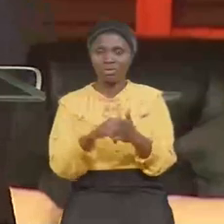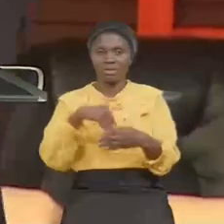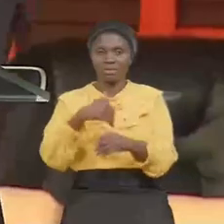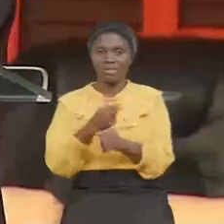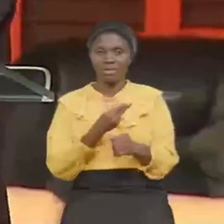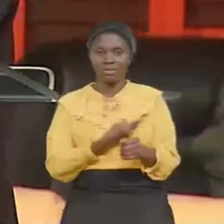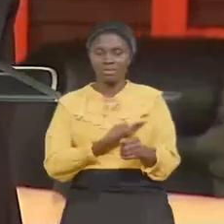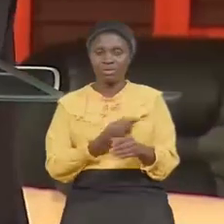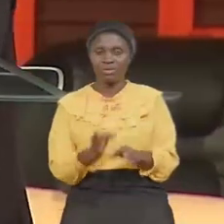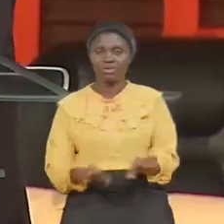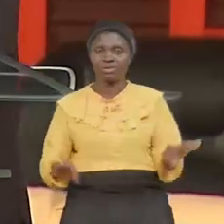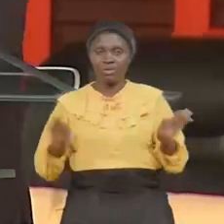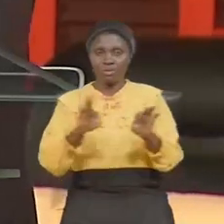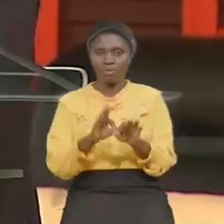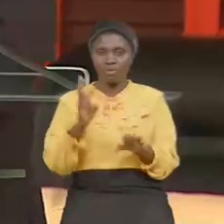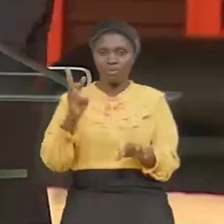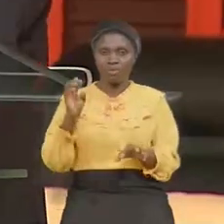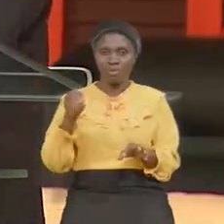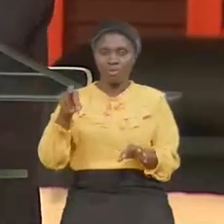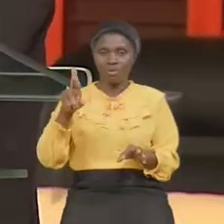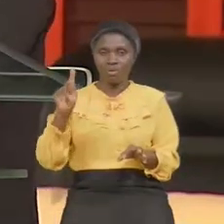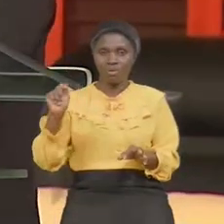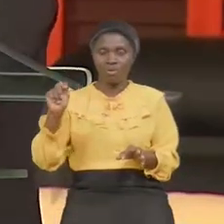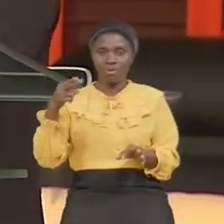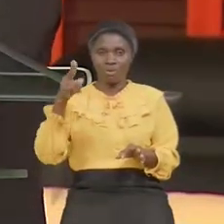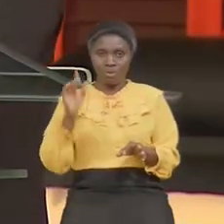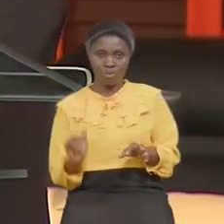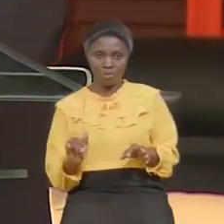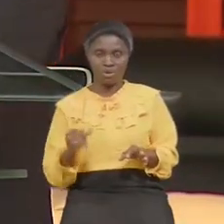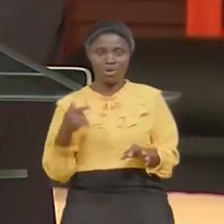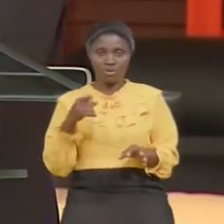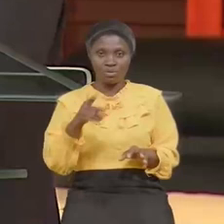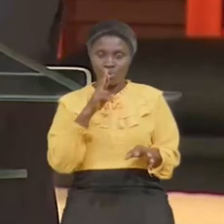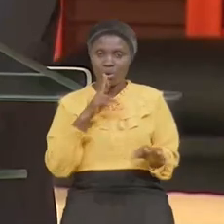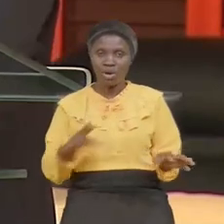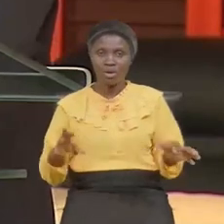rend dignes. Tu es